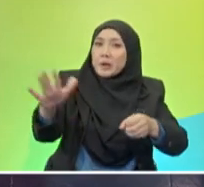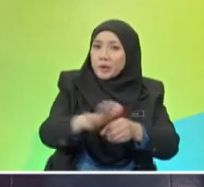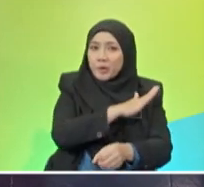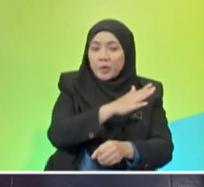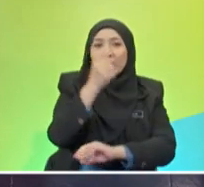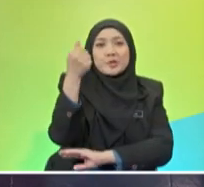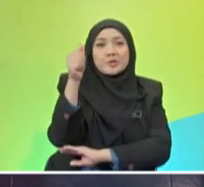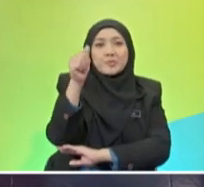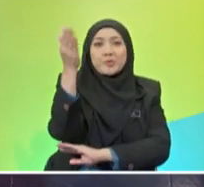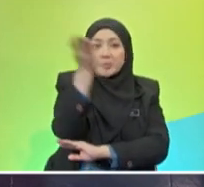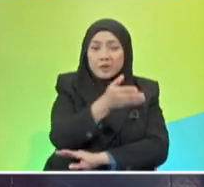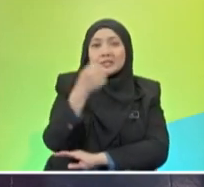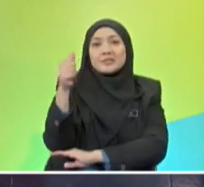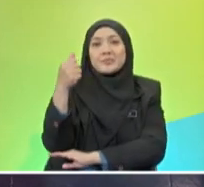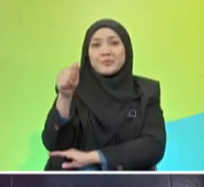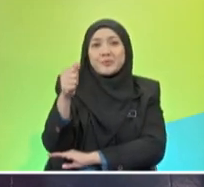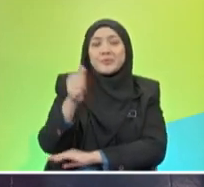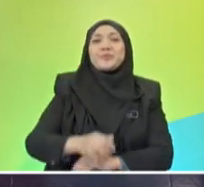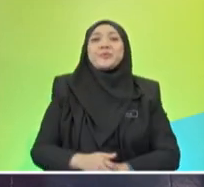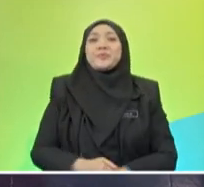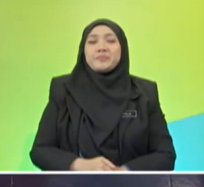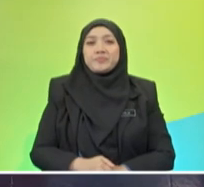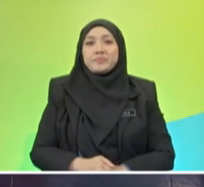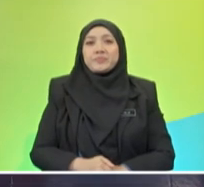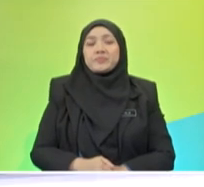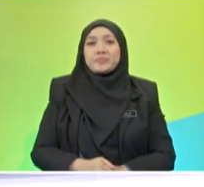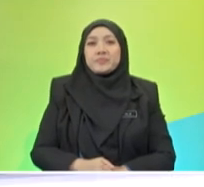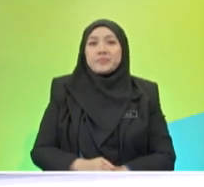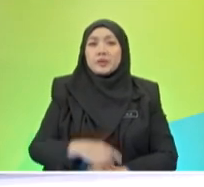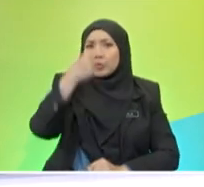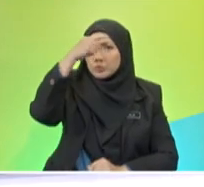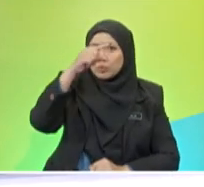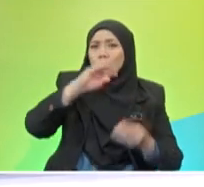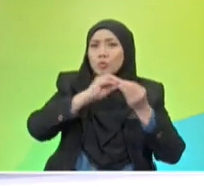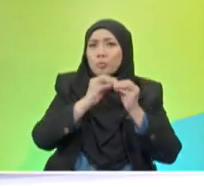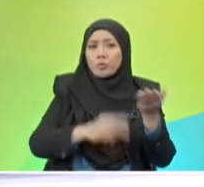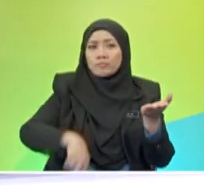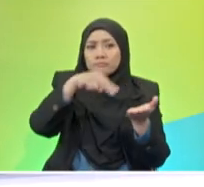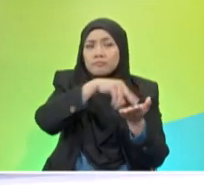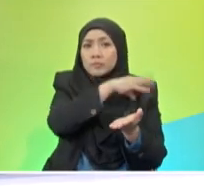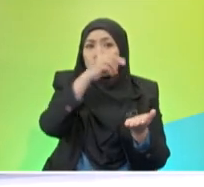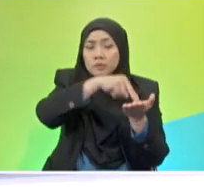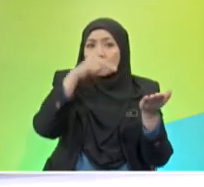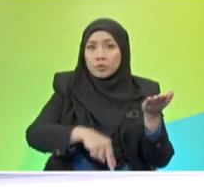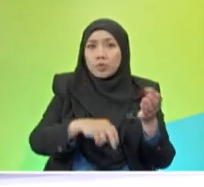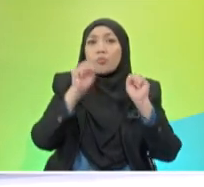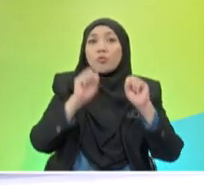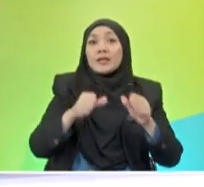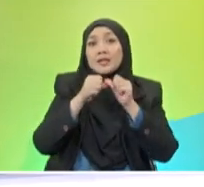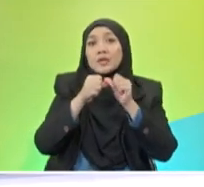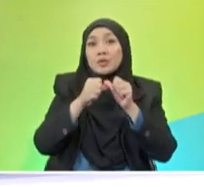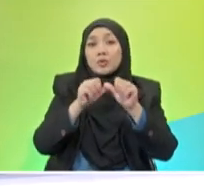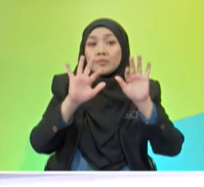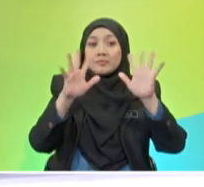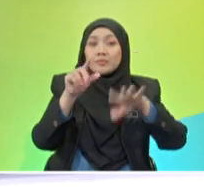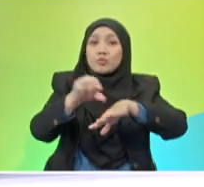Tahniah, Chris dan murid-murid di rumah. Tapi, Chris tahu tak? Sebenarnya, untuk menaik dan menurun ni, kita juga boleh gunakan jari jemari kita juga. Oh, boleh